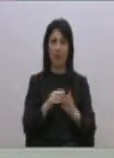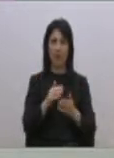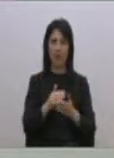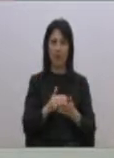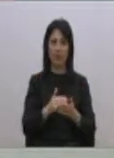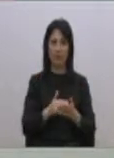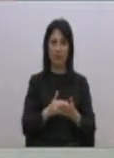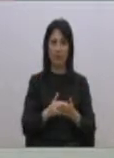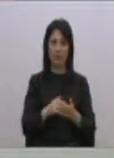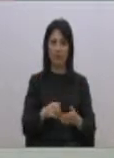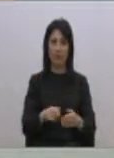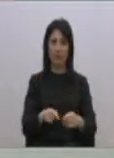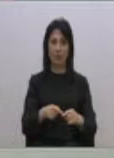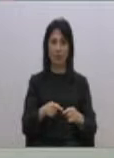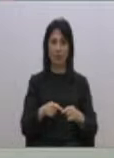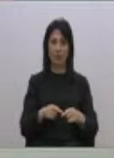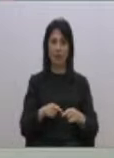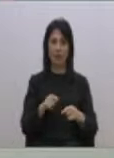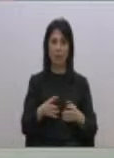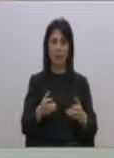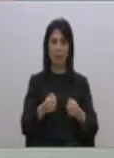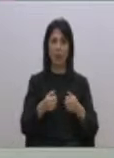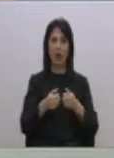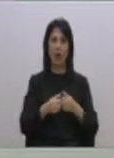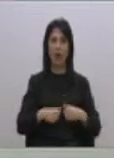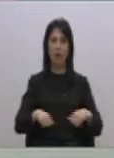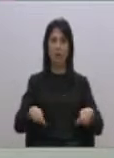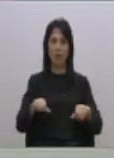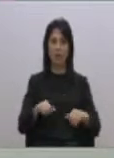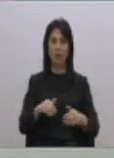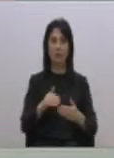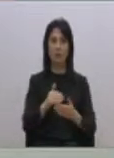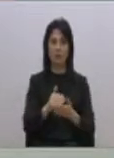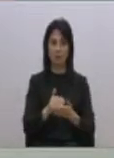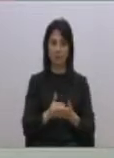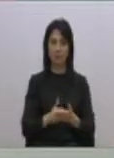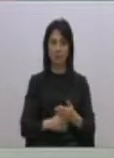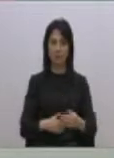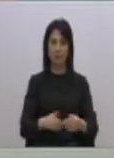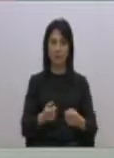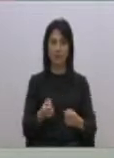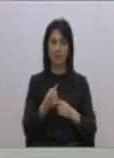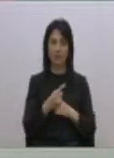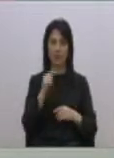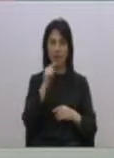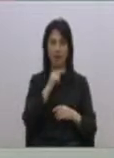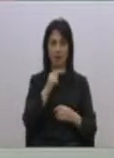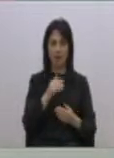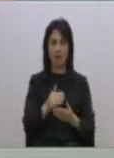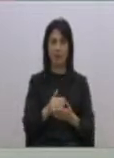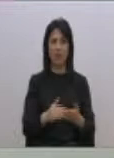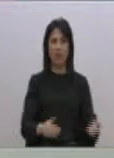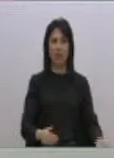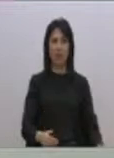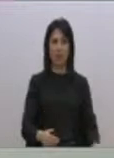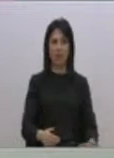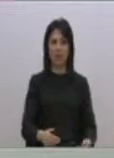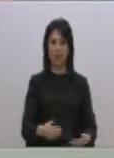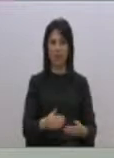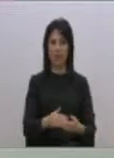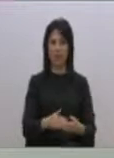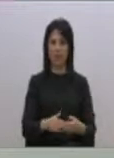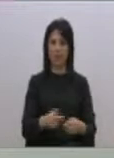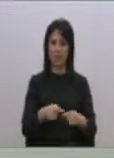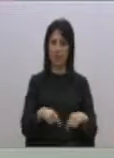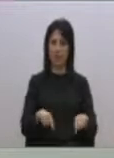სატარიფო რეგულირებას, კომისიის მიერ მიღებული გადაწყვეტილება არ უნდა იწვევდეს ეკონომიკის რეგულირების შესაბამის სფეროს